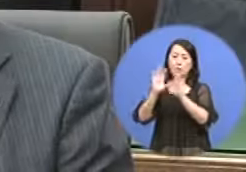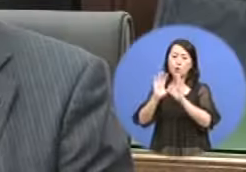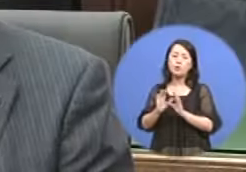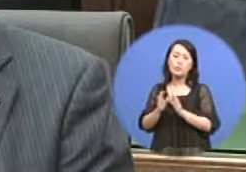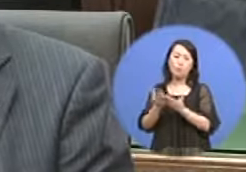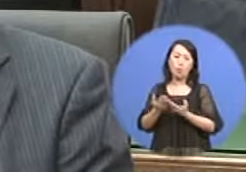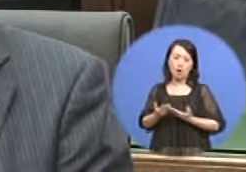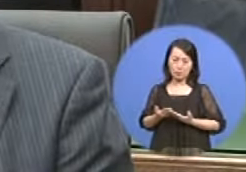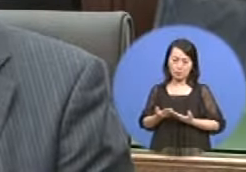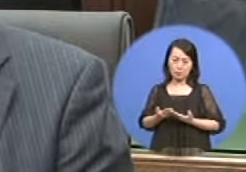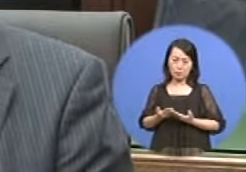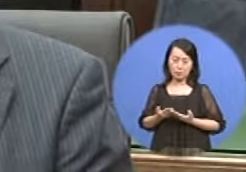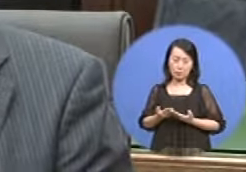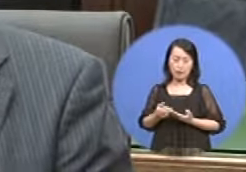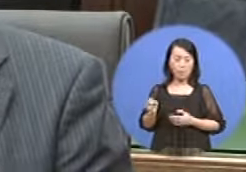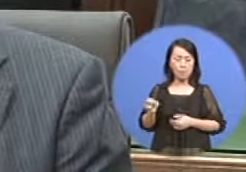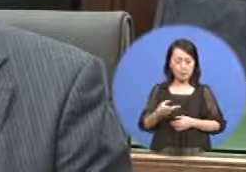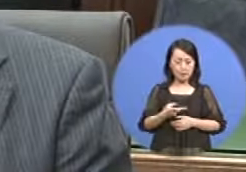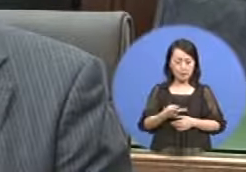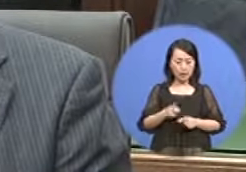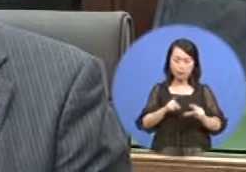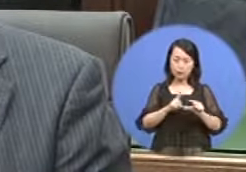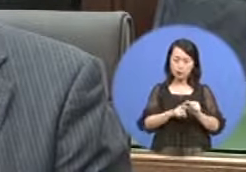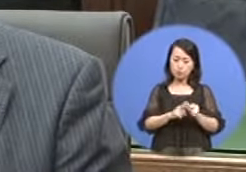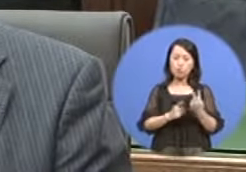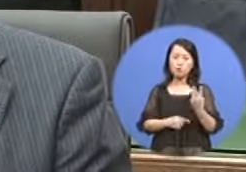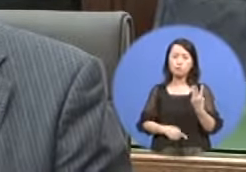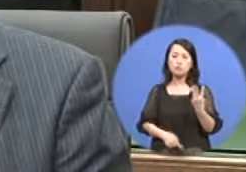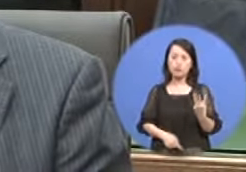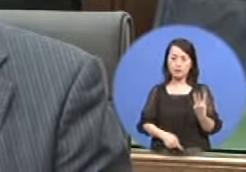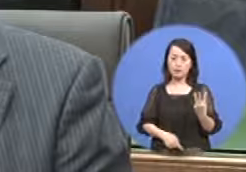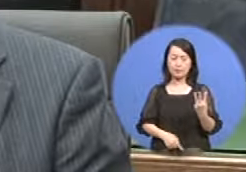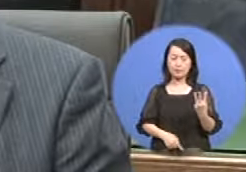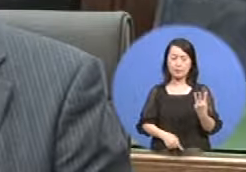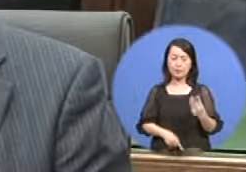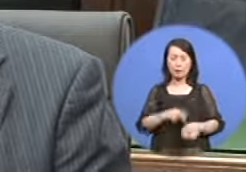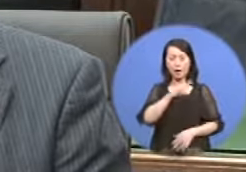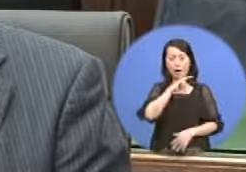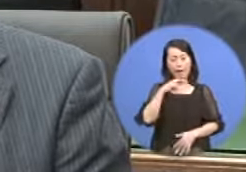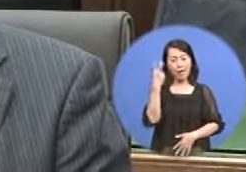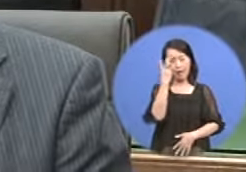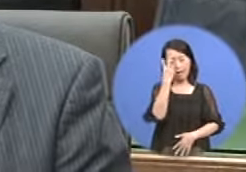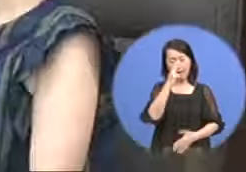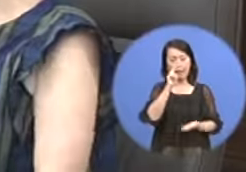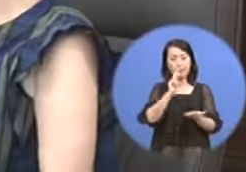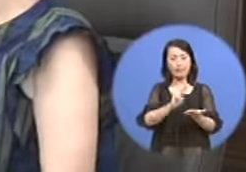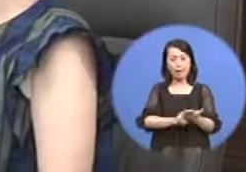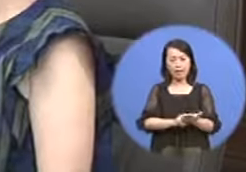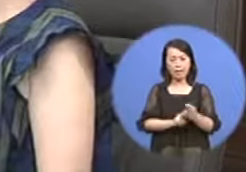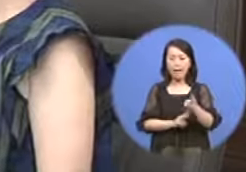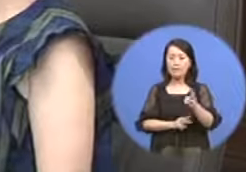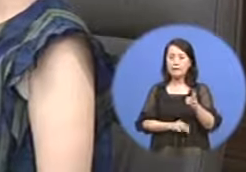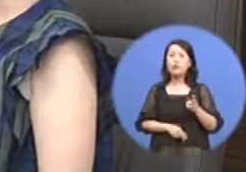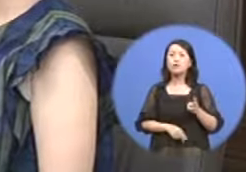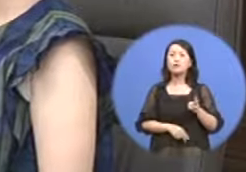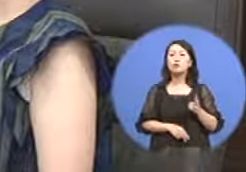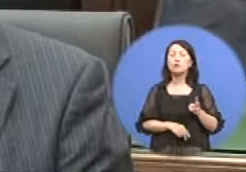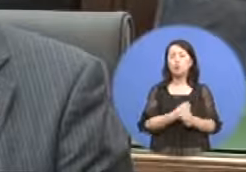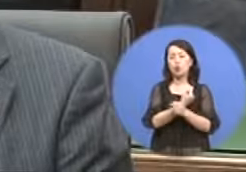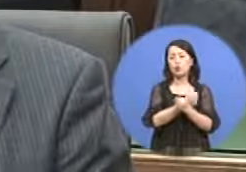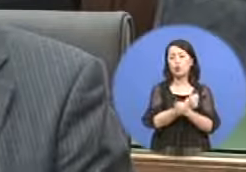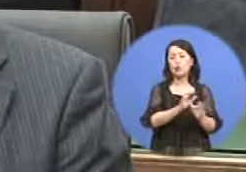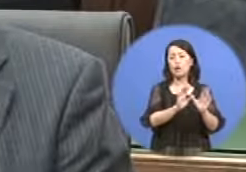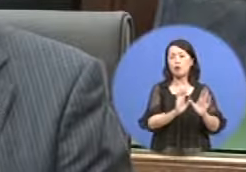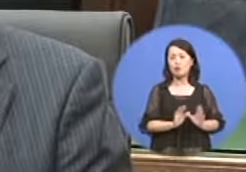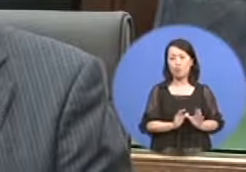から生徒さん、中学3年生には英検の3級ぐらいを全部受けてもらうとかね、そういう